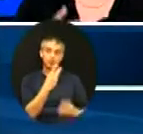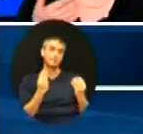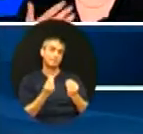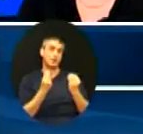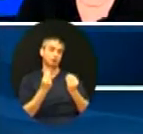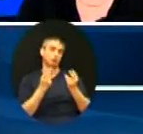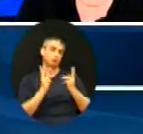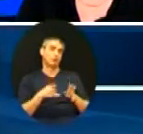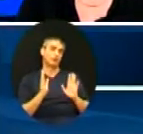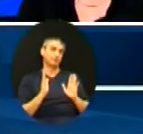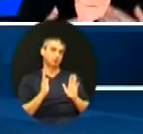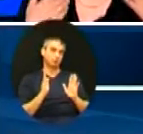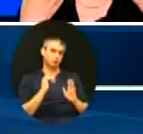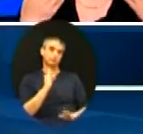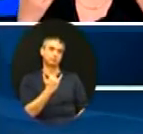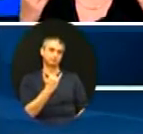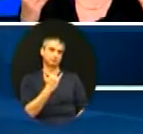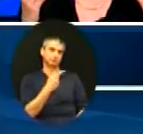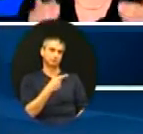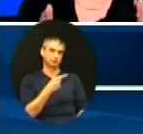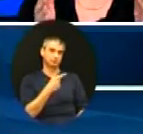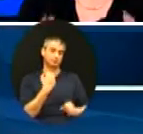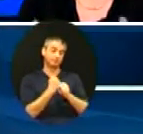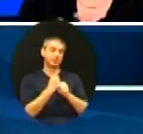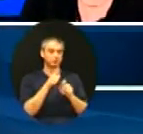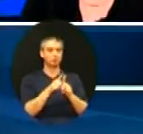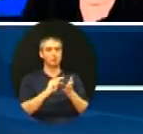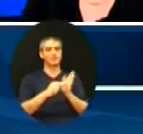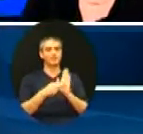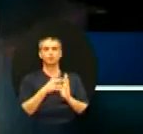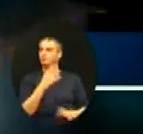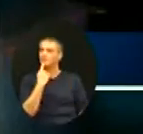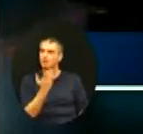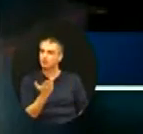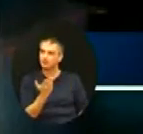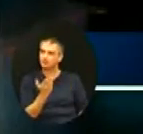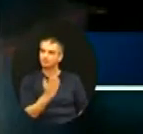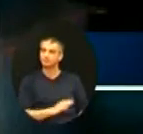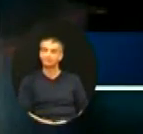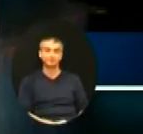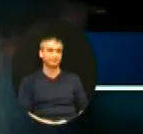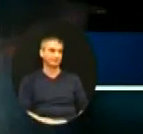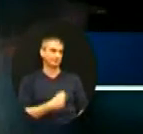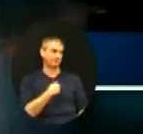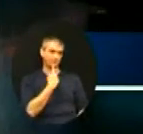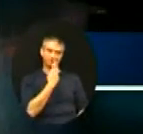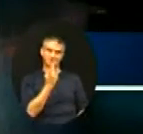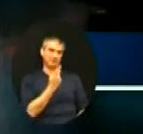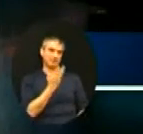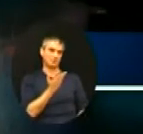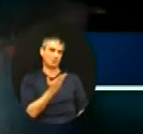משהו שאפשר בהחלט לעשות אותו כמדיניות. מה אתה אומר, אורי? אני אומר שזה